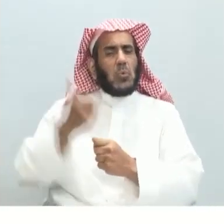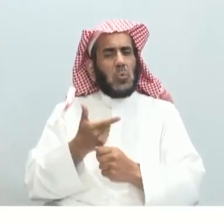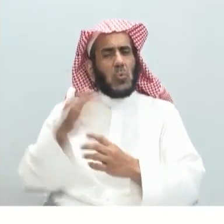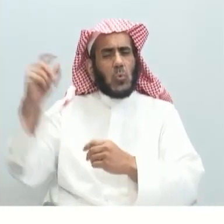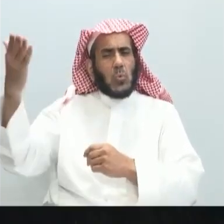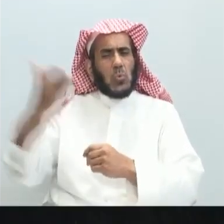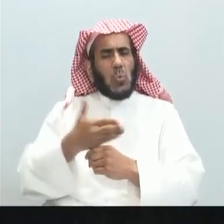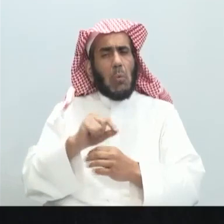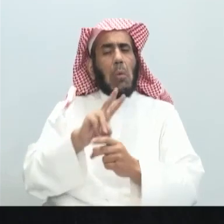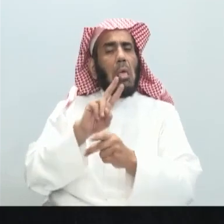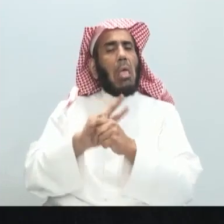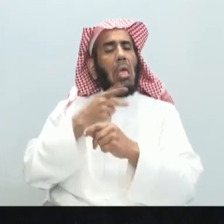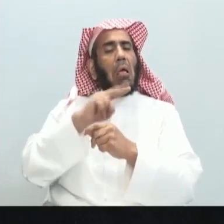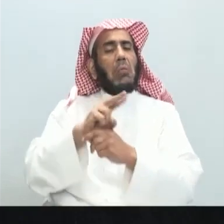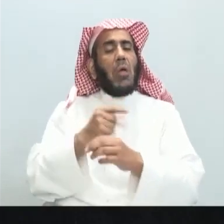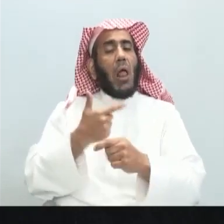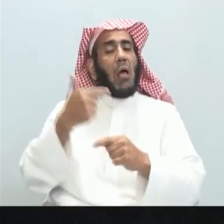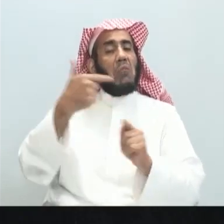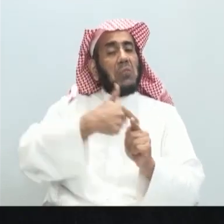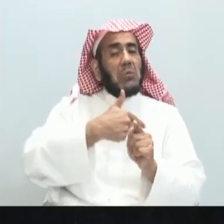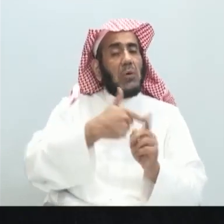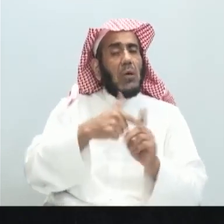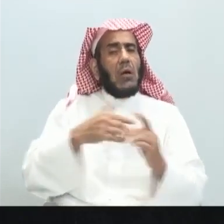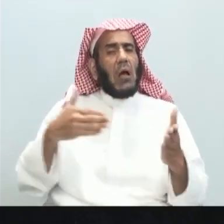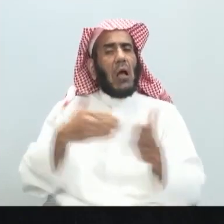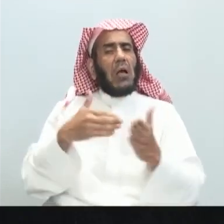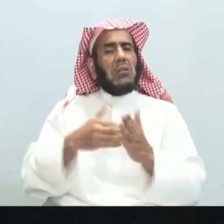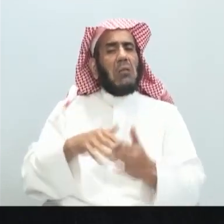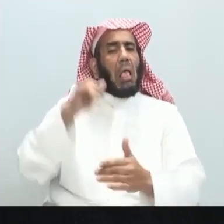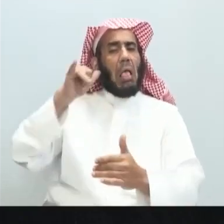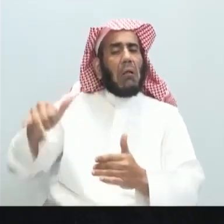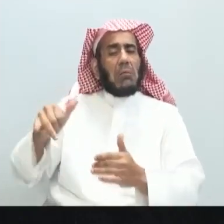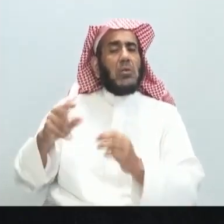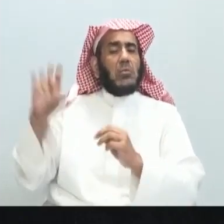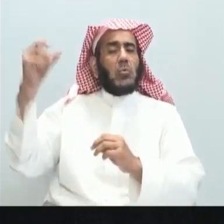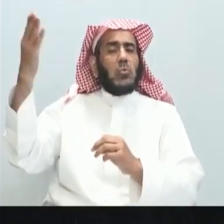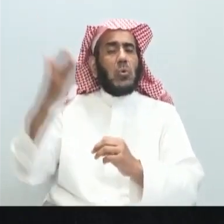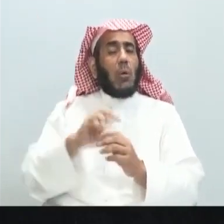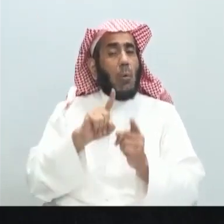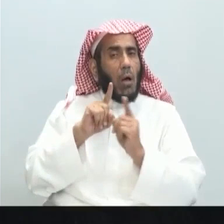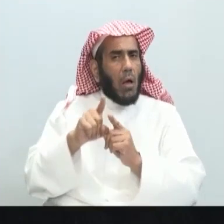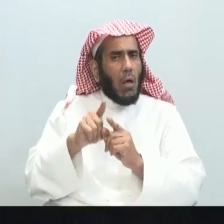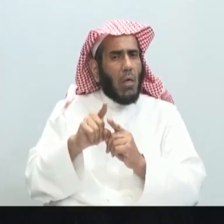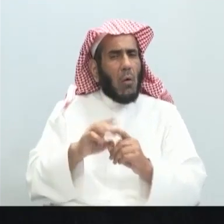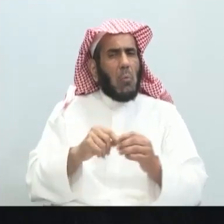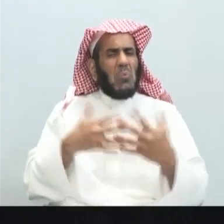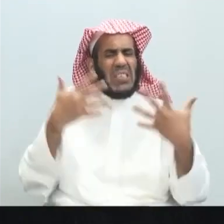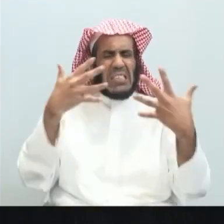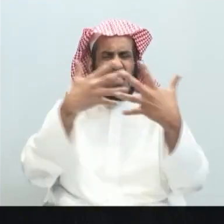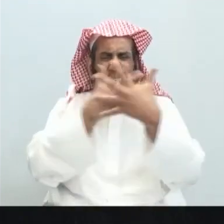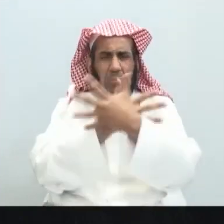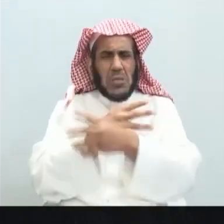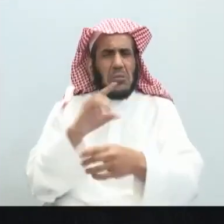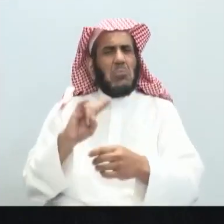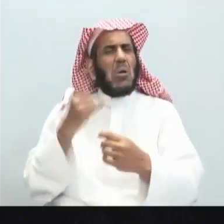انهم يكذبون على انفسهم حتى يردوا ما جاءت به الرسل وهذا من تلبيس الشيطان